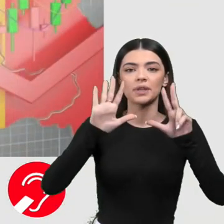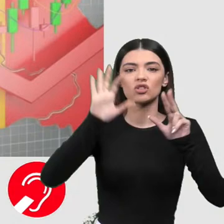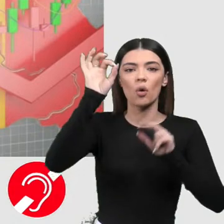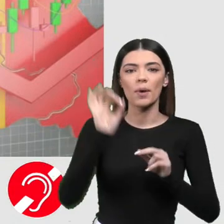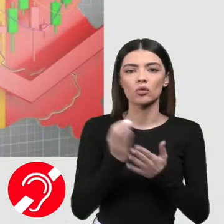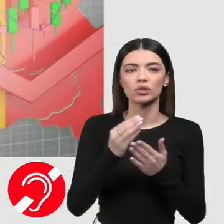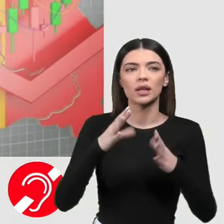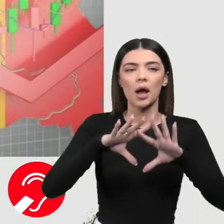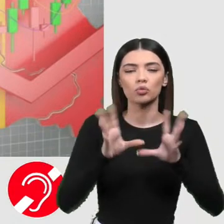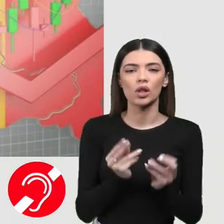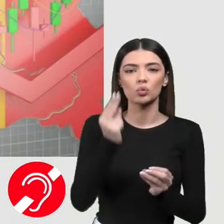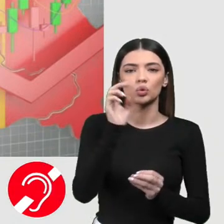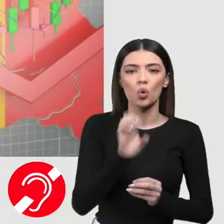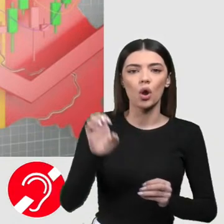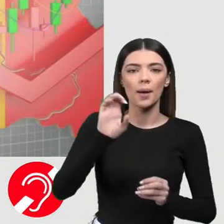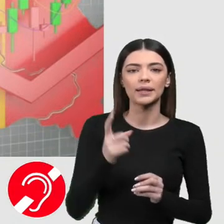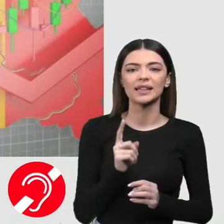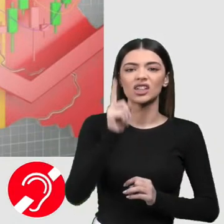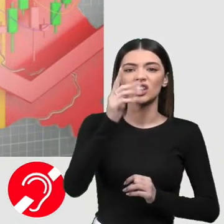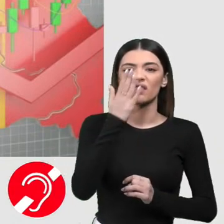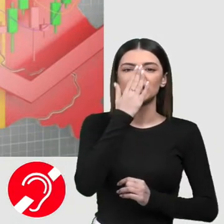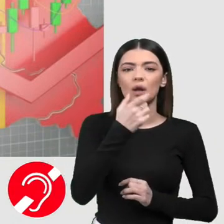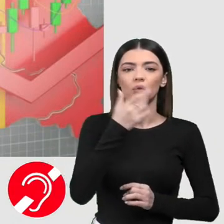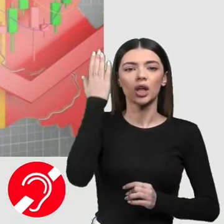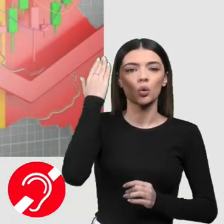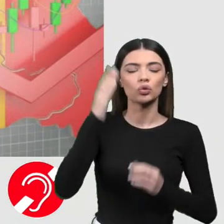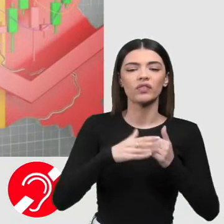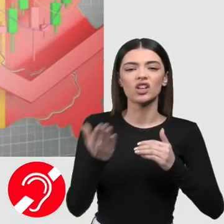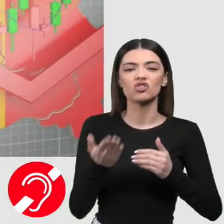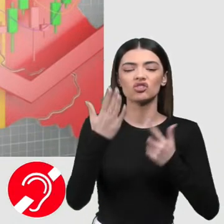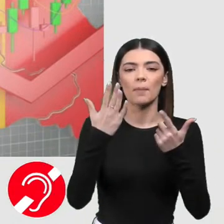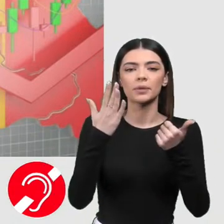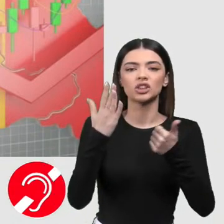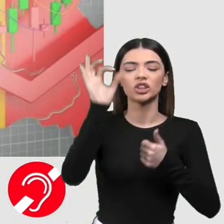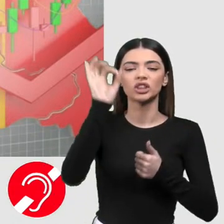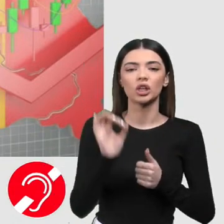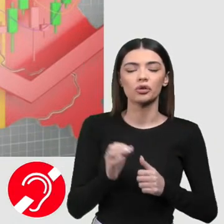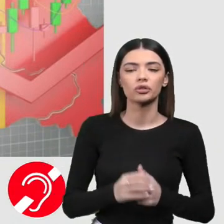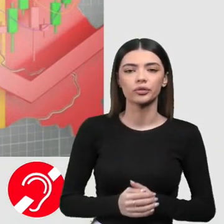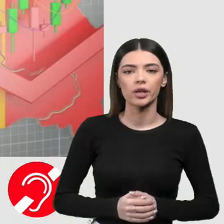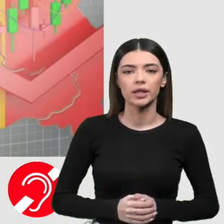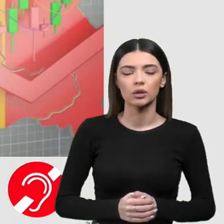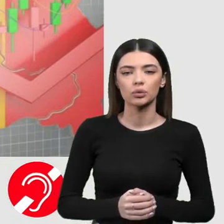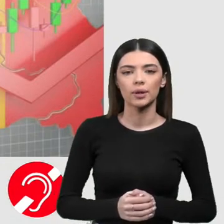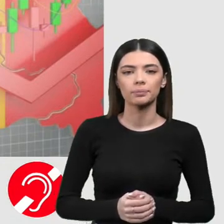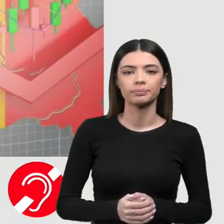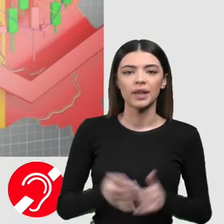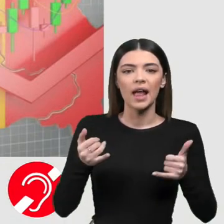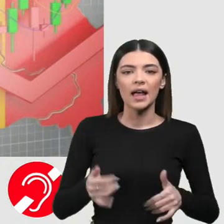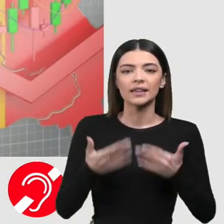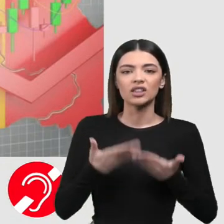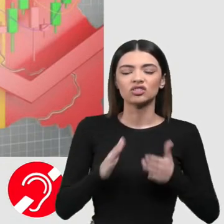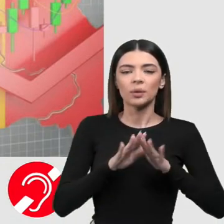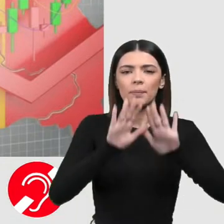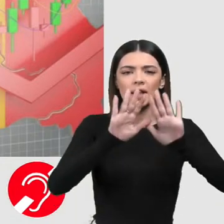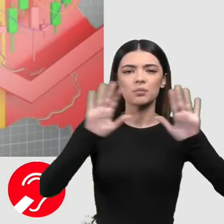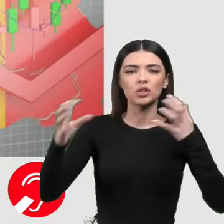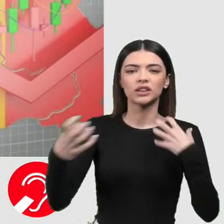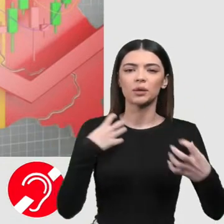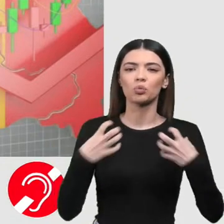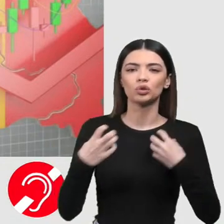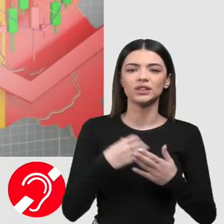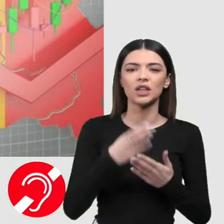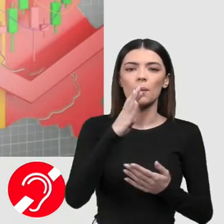la 78% din media Uniunii, în creștere față de anul trecut, țara vecină fiind la doar 76%. De astăzi